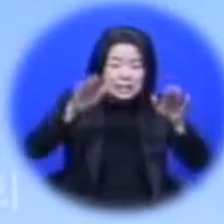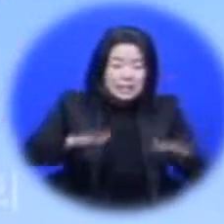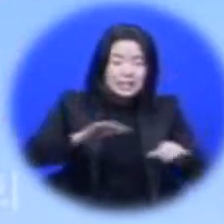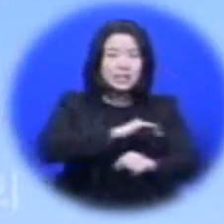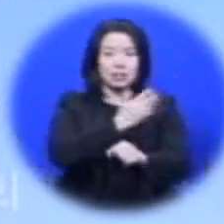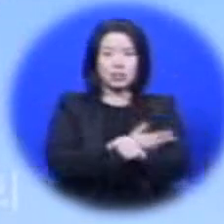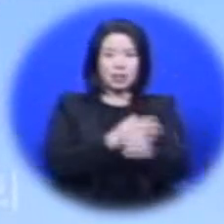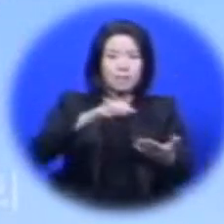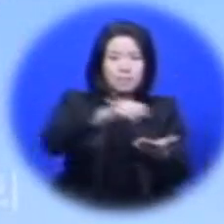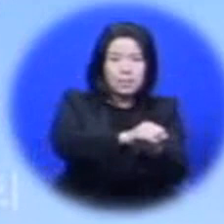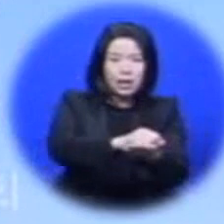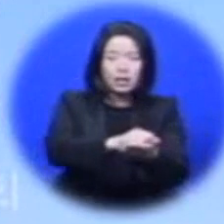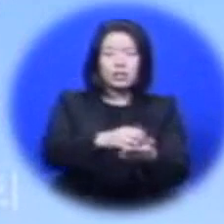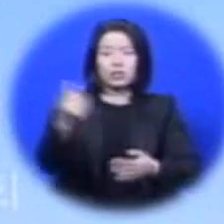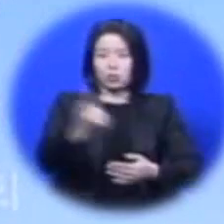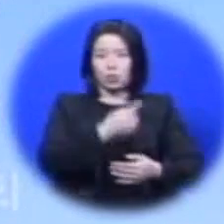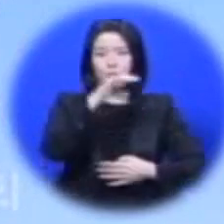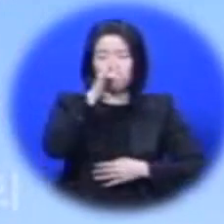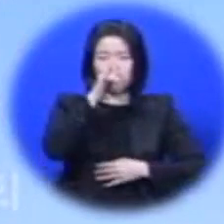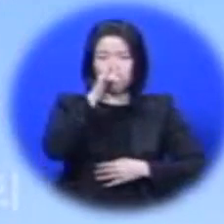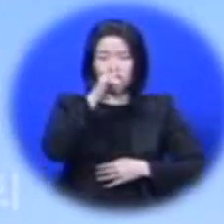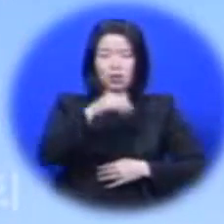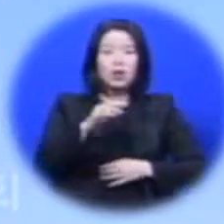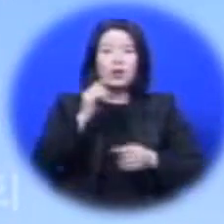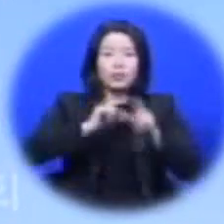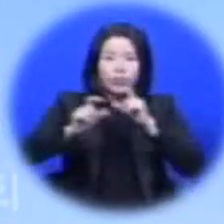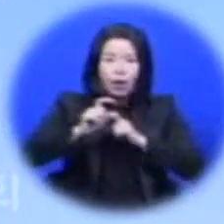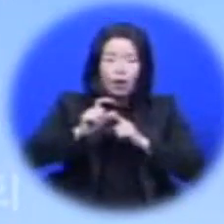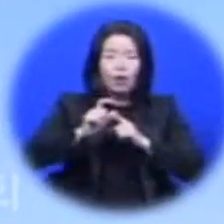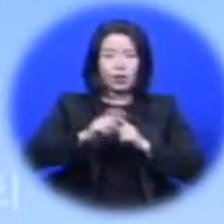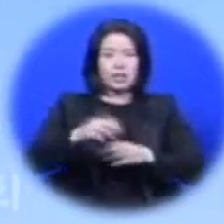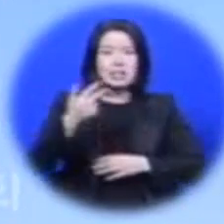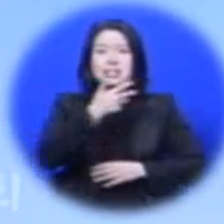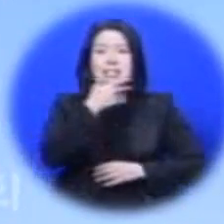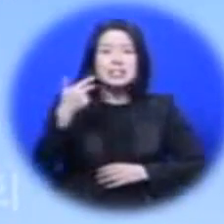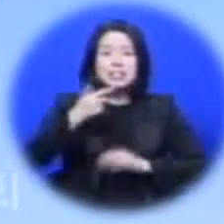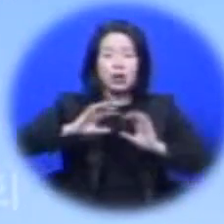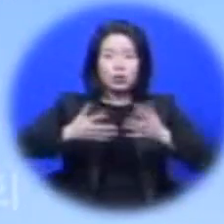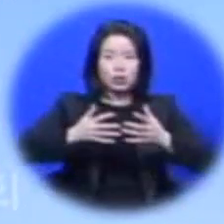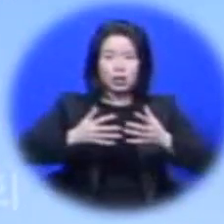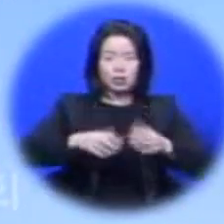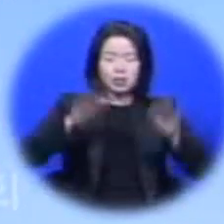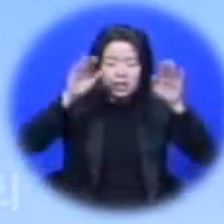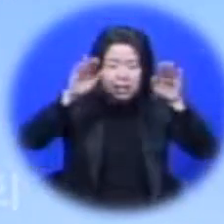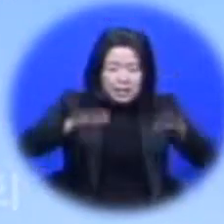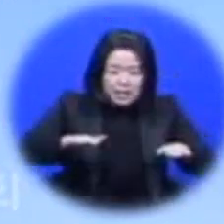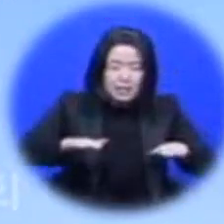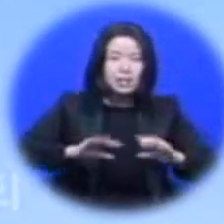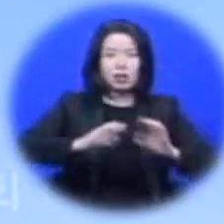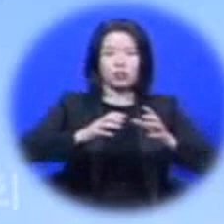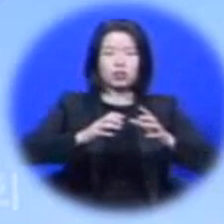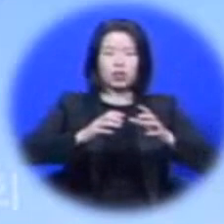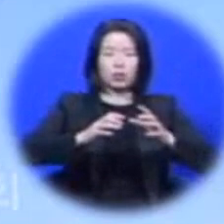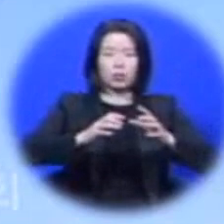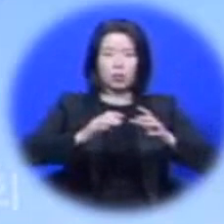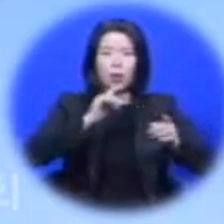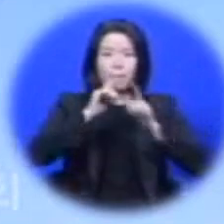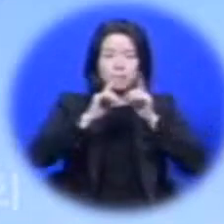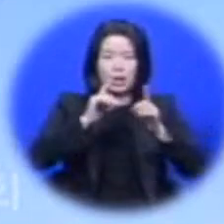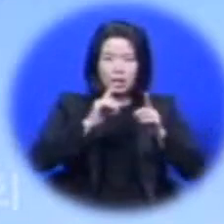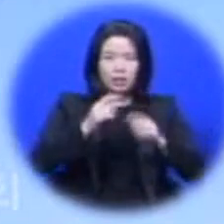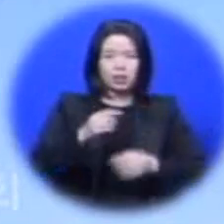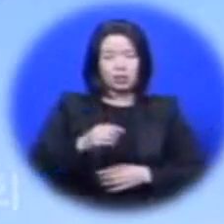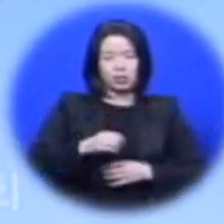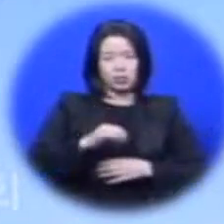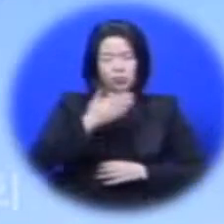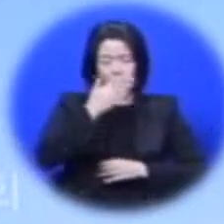차지하고 들어오고 있습니다. 심지어 영국 같은 나라는 이슬람 국가라고 불러야 옳다는 말이 나올